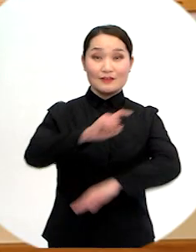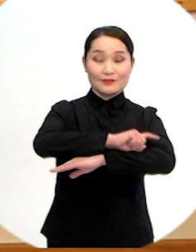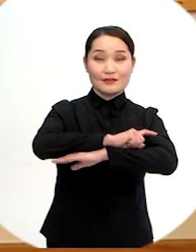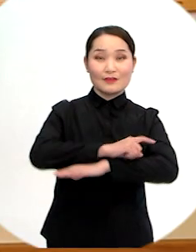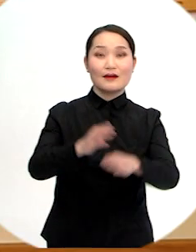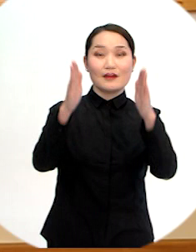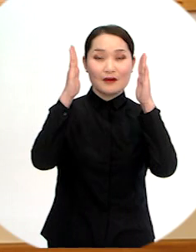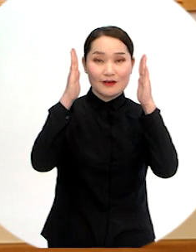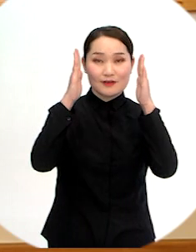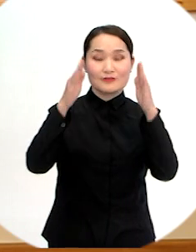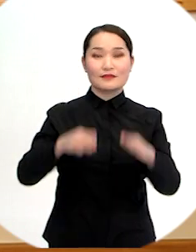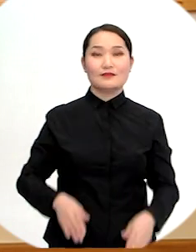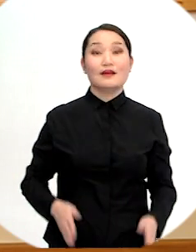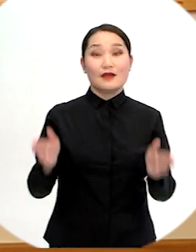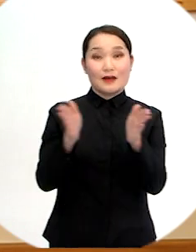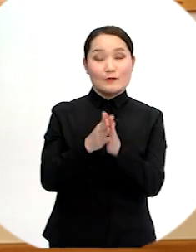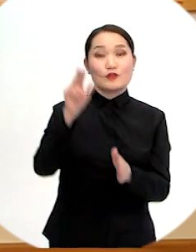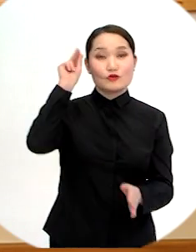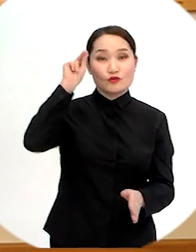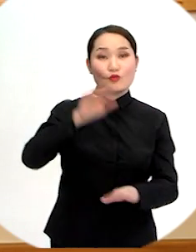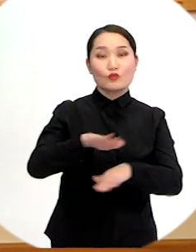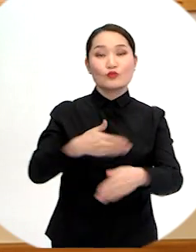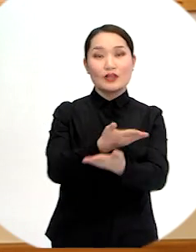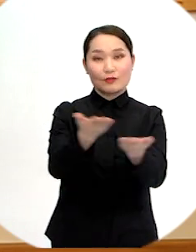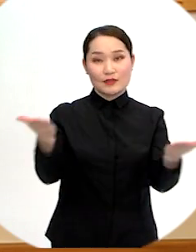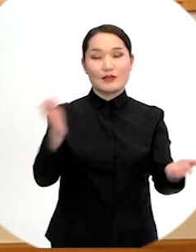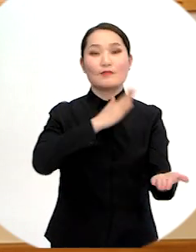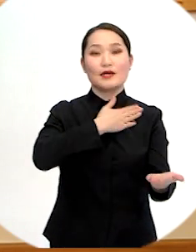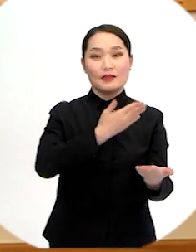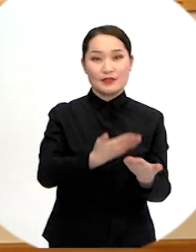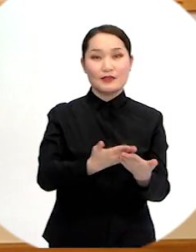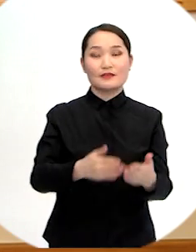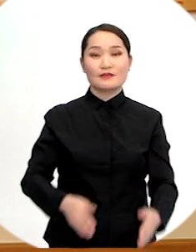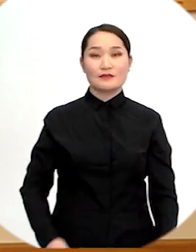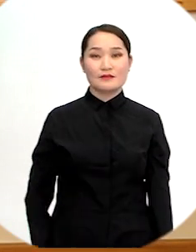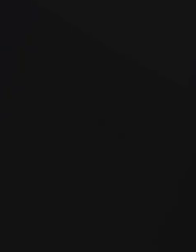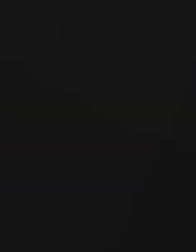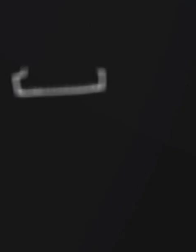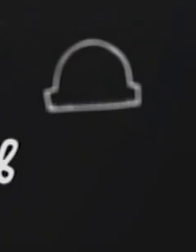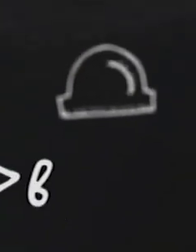Хичээлдээ анхаарлаа хандуулан хамтран суралцсан хүүхдүүдэд баярлалаа.